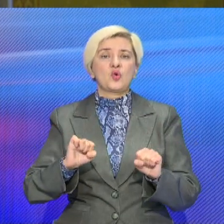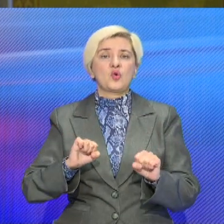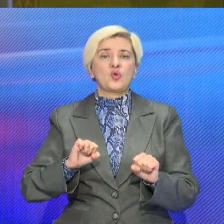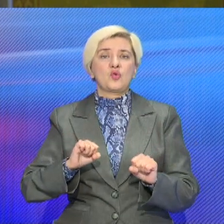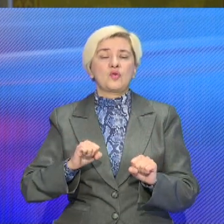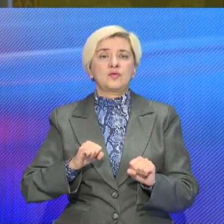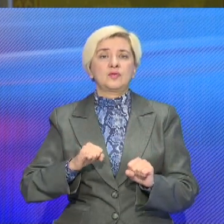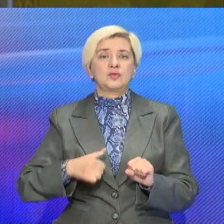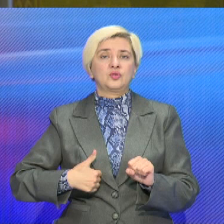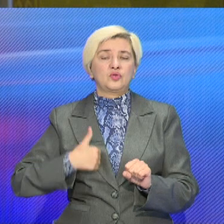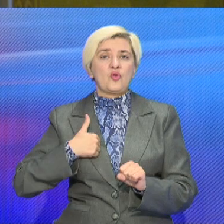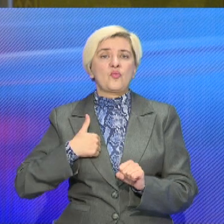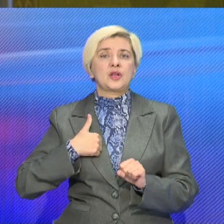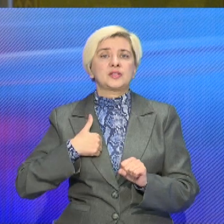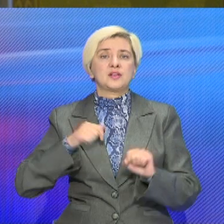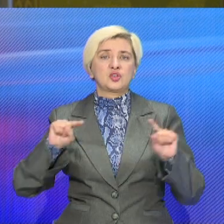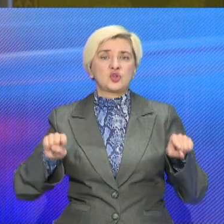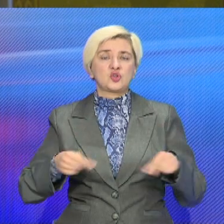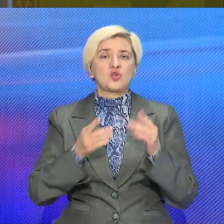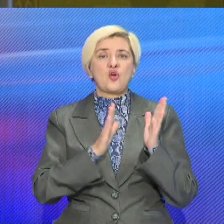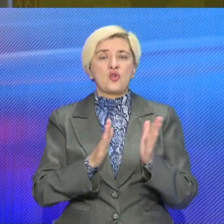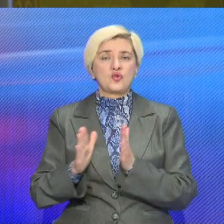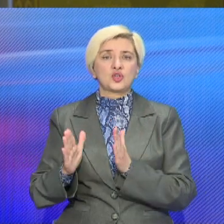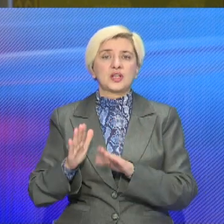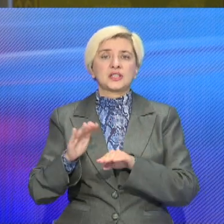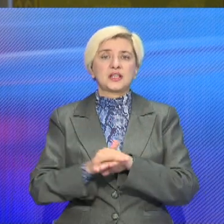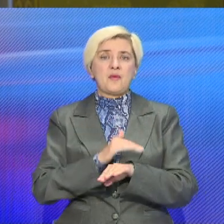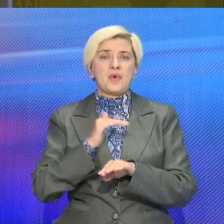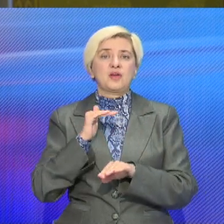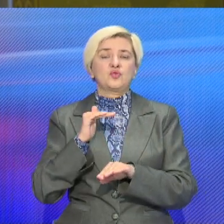доблесть, сложенность, доброту,